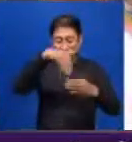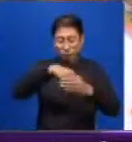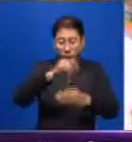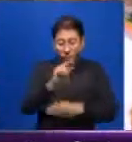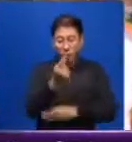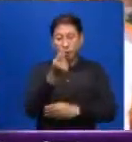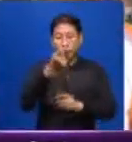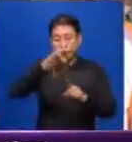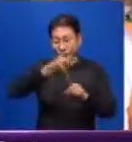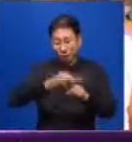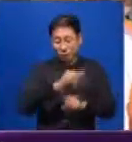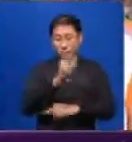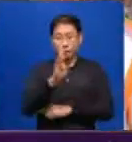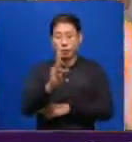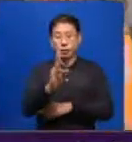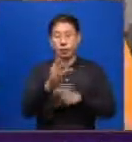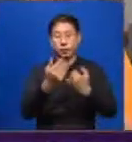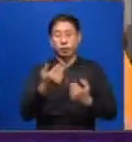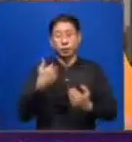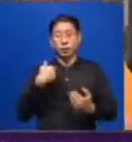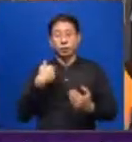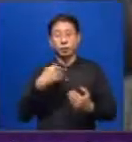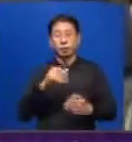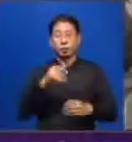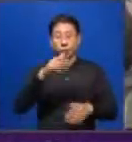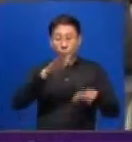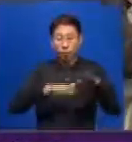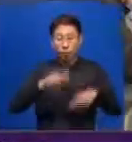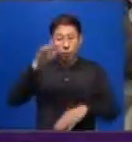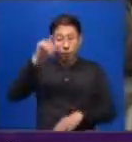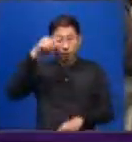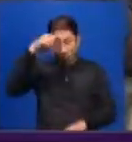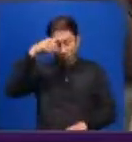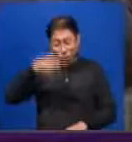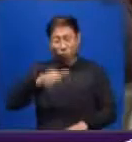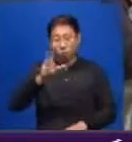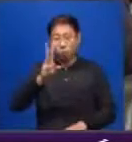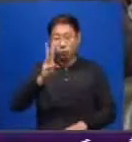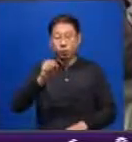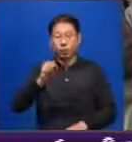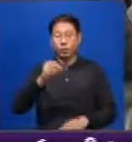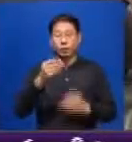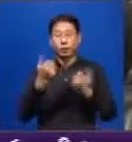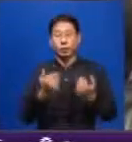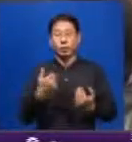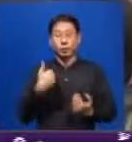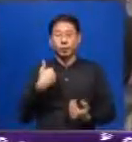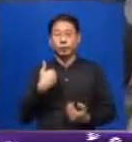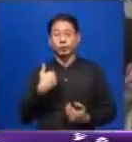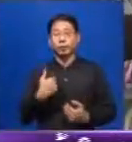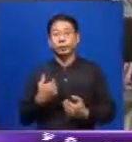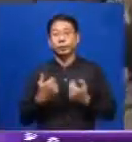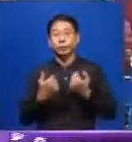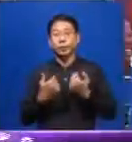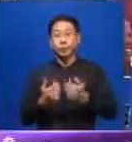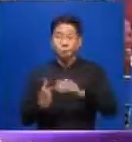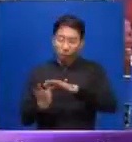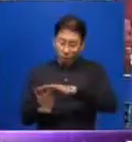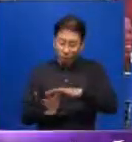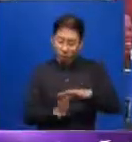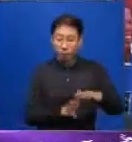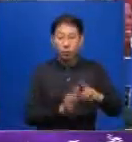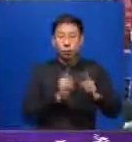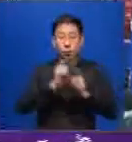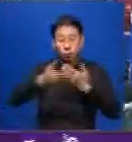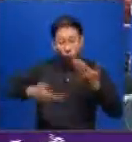ได้ในเดือนกรกฎาคมหรือภายใน 60วันหลังจากมีพระราชกฤษฎีกาค่ะส่วนกันณท่าเรือ